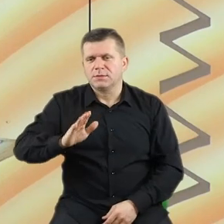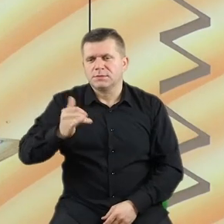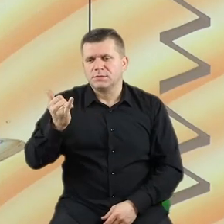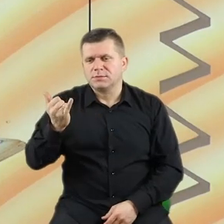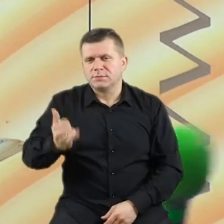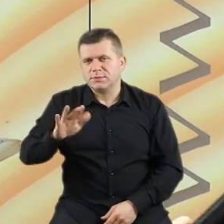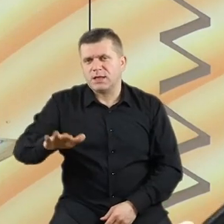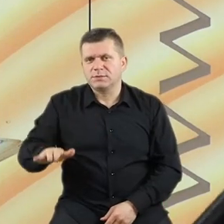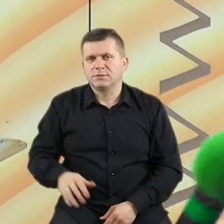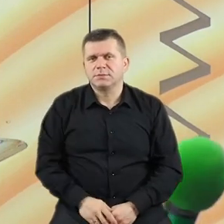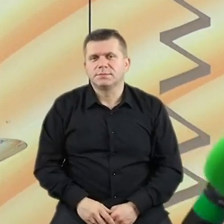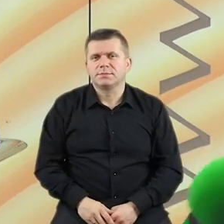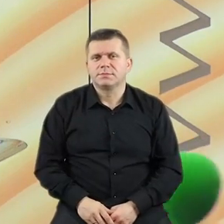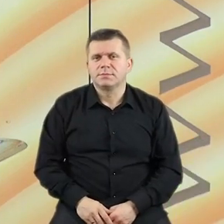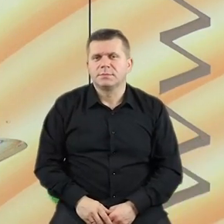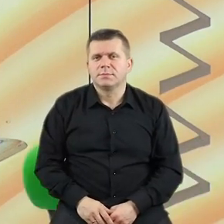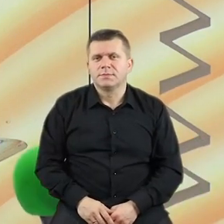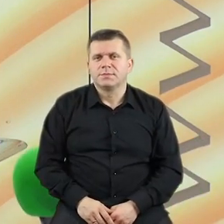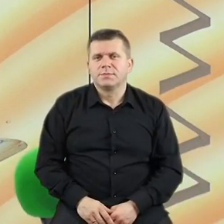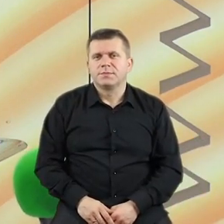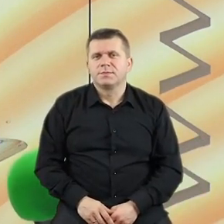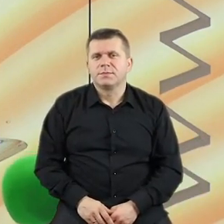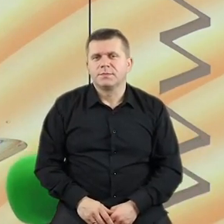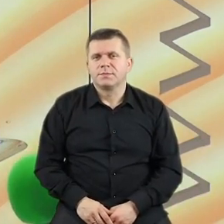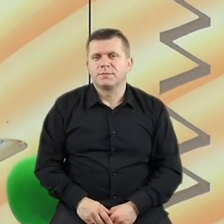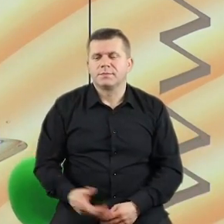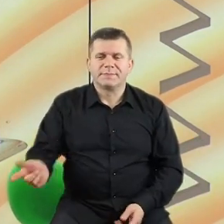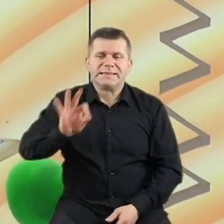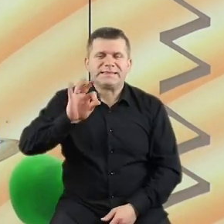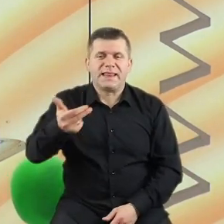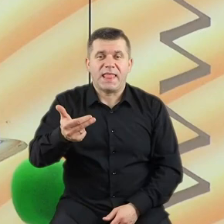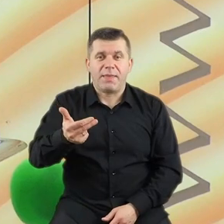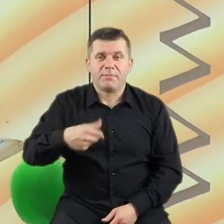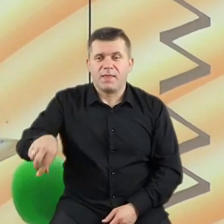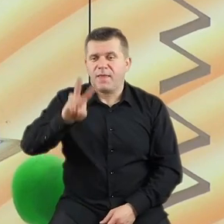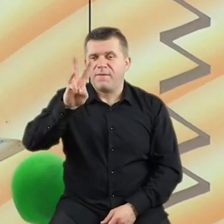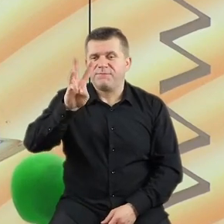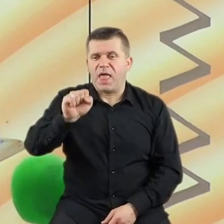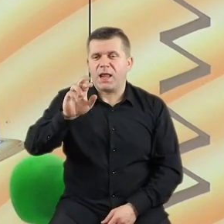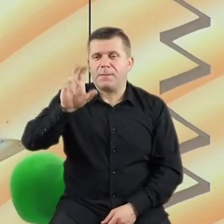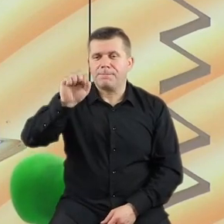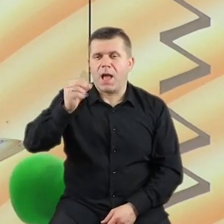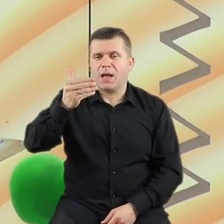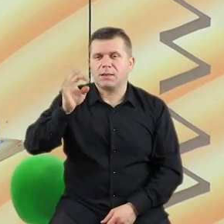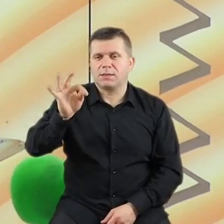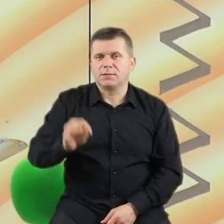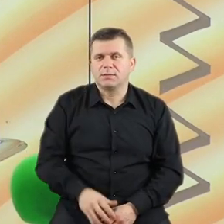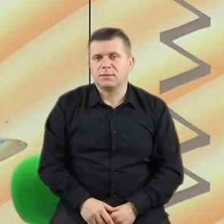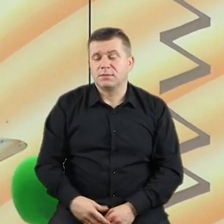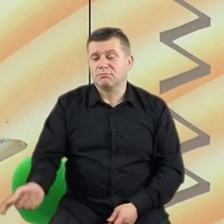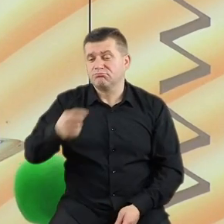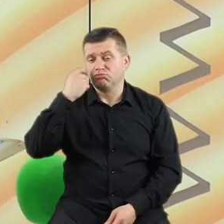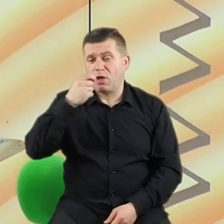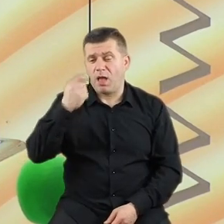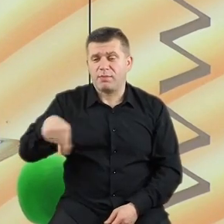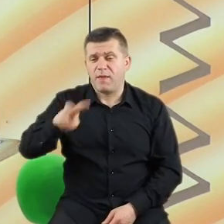dzisiaj starszym panem, no, czyli tak zwanym synem Wehrmachtu, bo przecież wiadomo, że dziadkowie